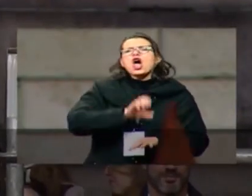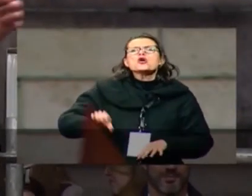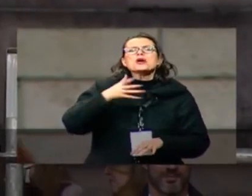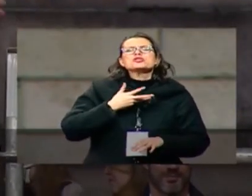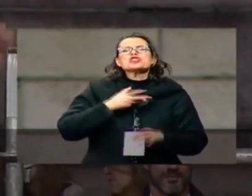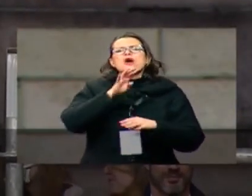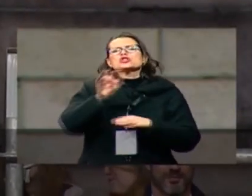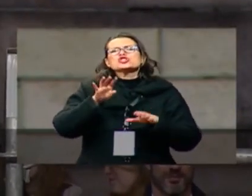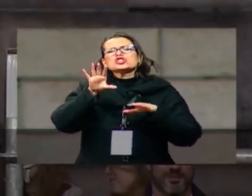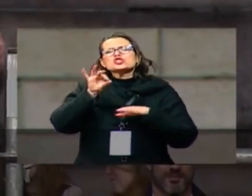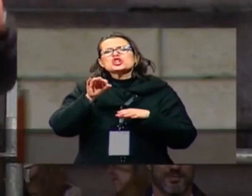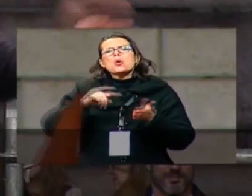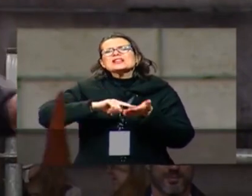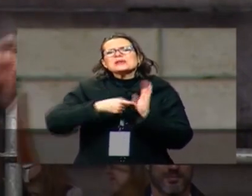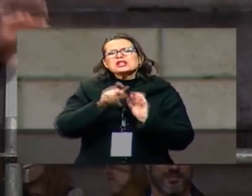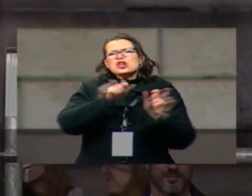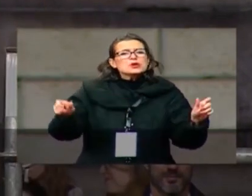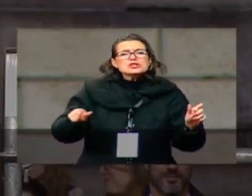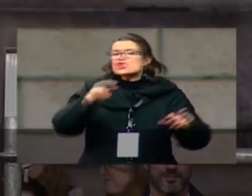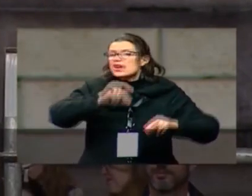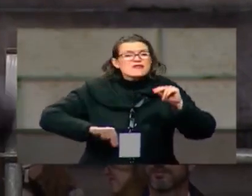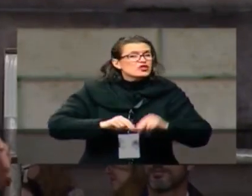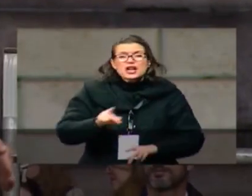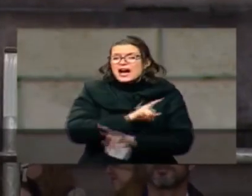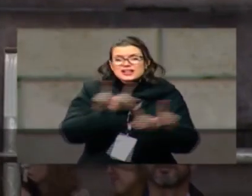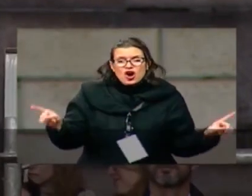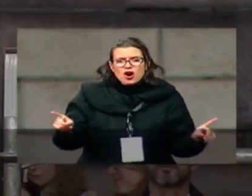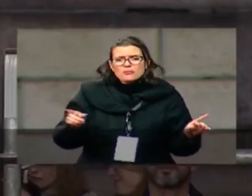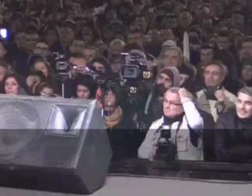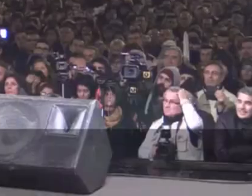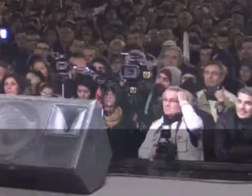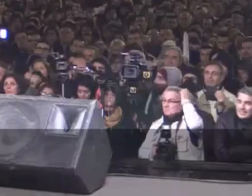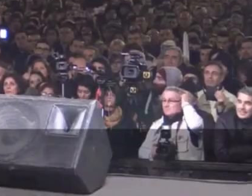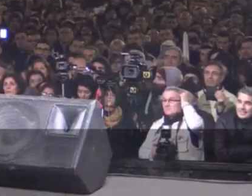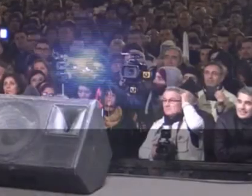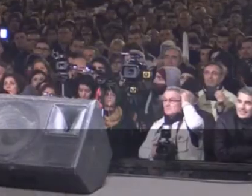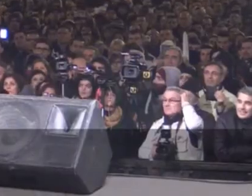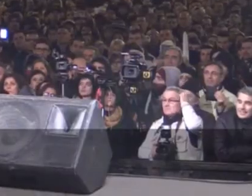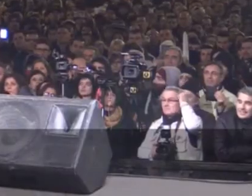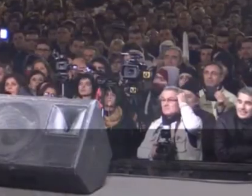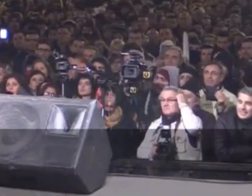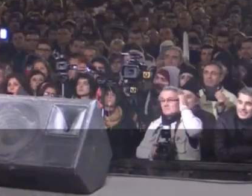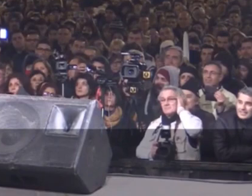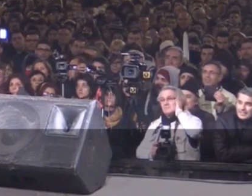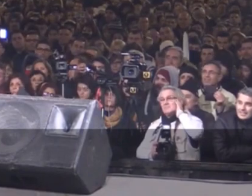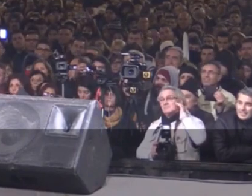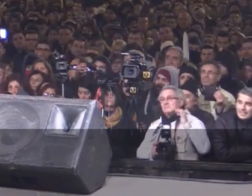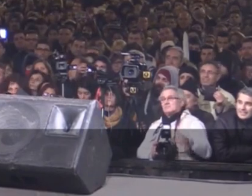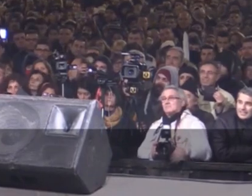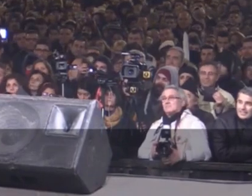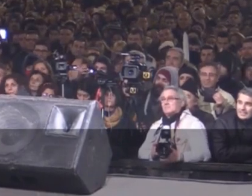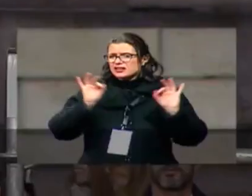persone 250 milioni non vanno a votare non significa nulla non significa più niente bisogna